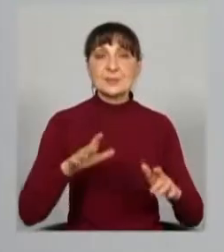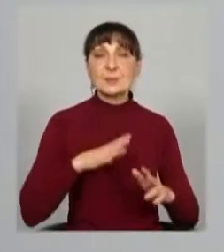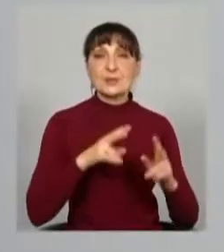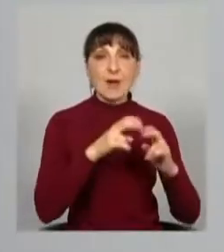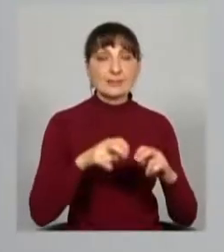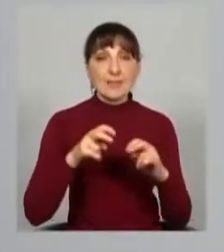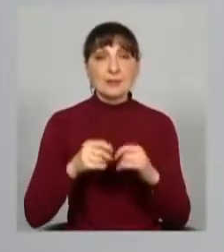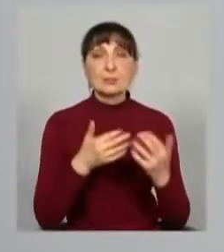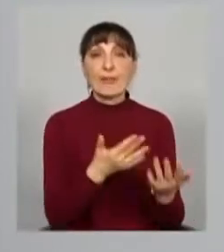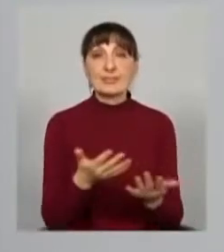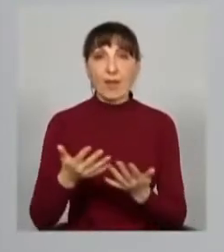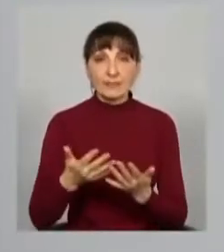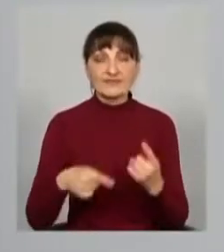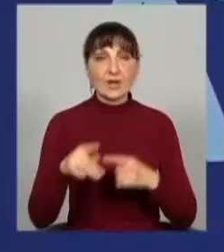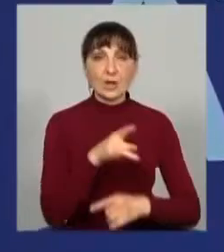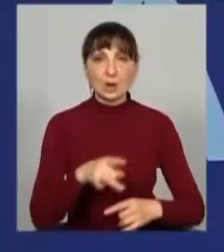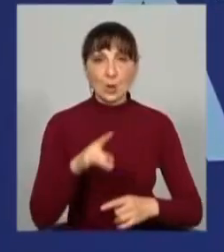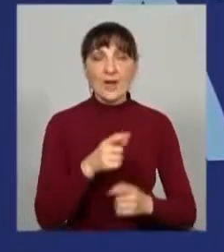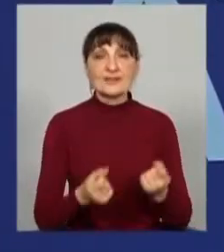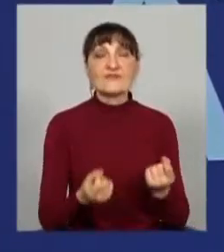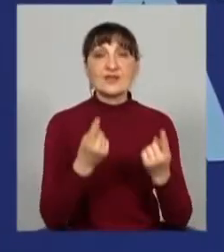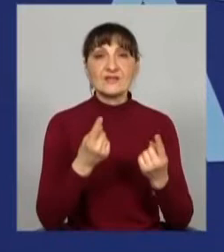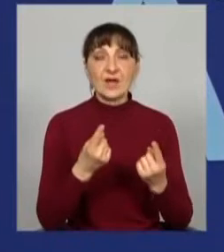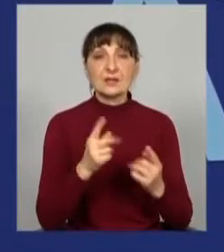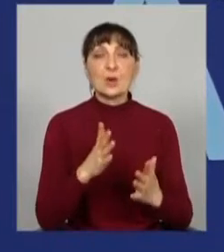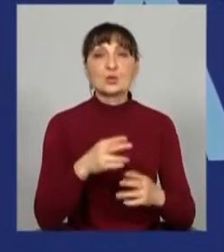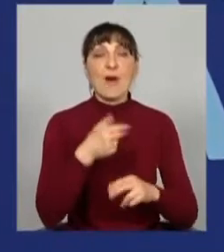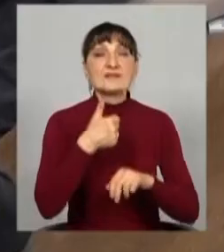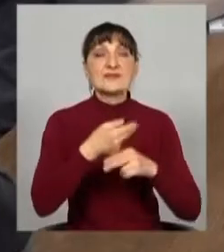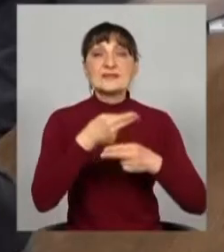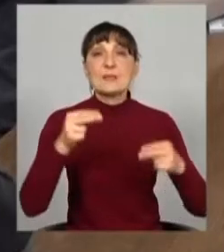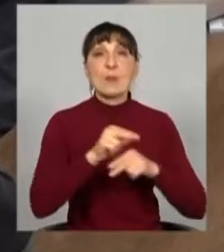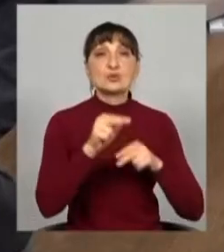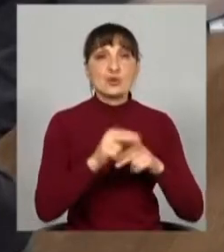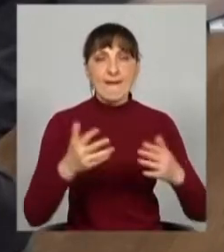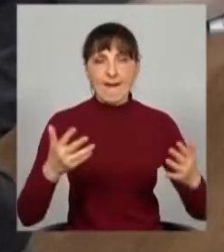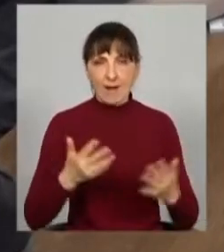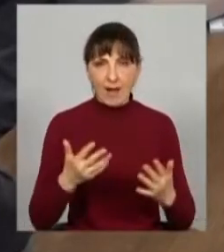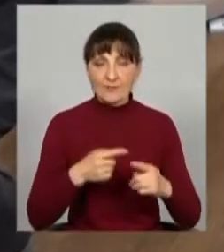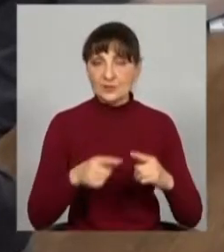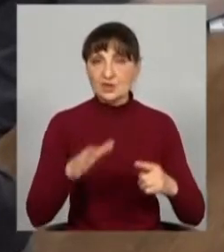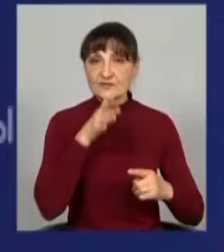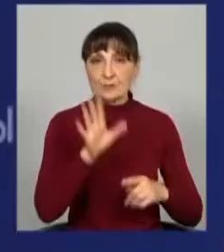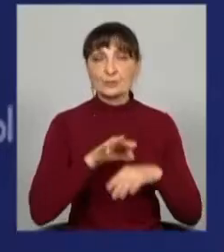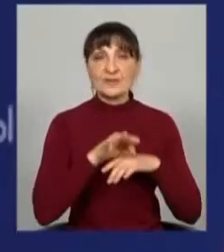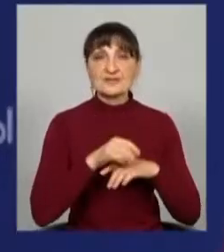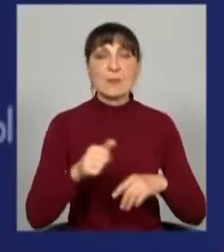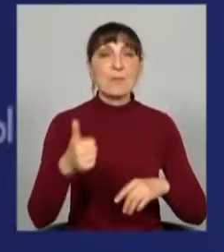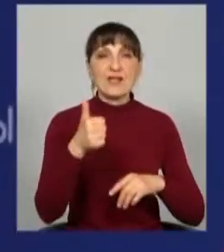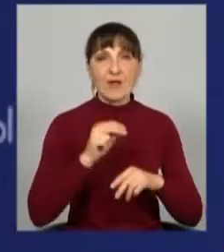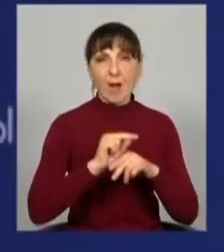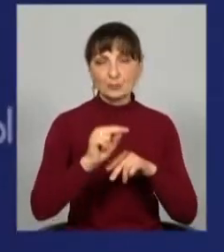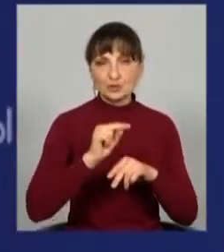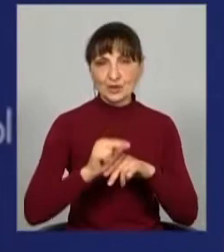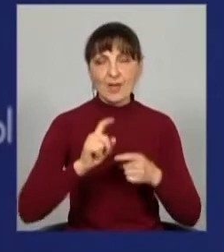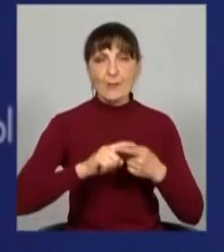анализ потребностей в данных регионах для выявления основных тематик обучения. В ближайшее время будут проведены первые обучения